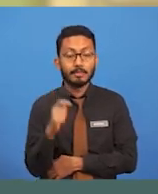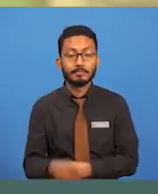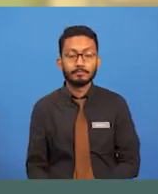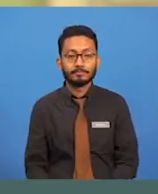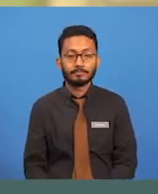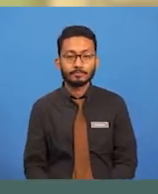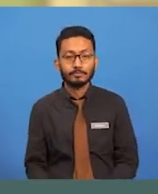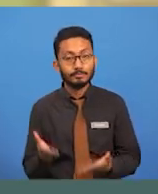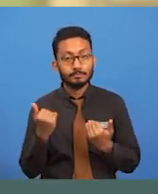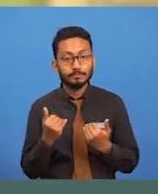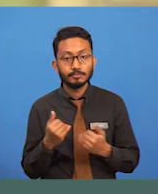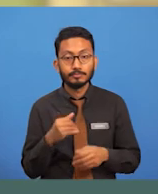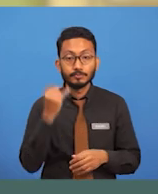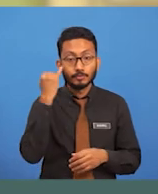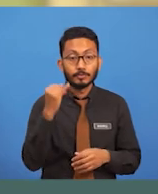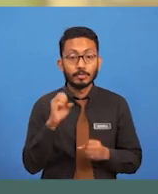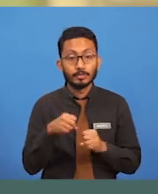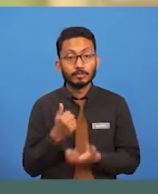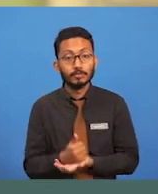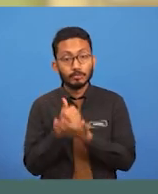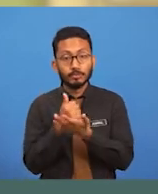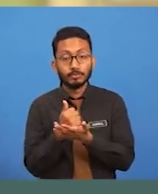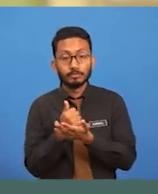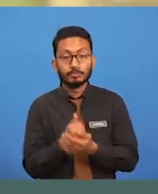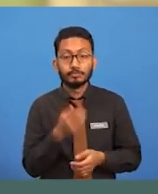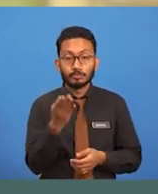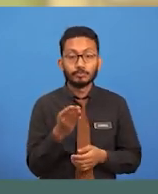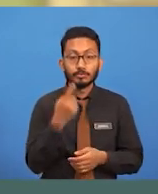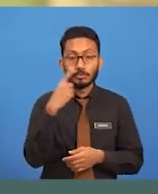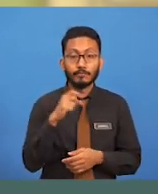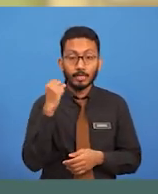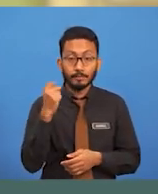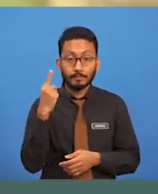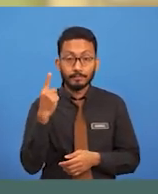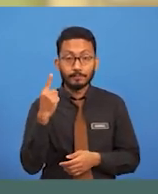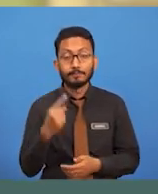untuk memahami identiti korporat. Sehingga kita